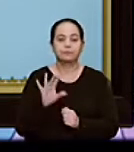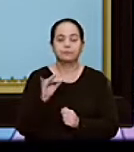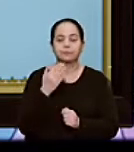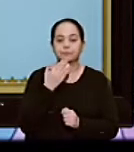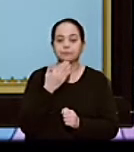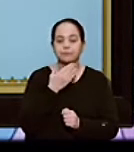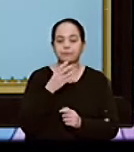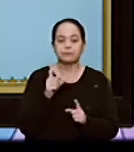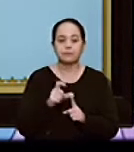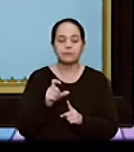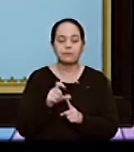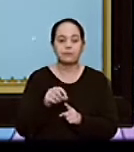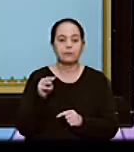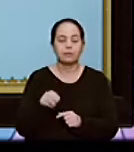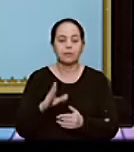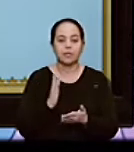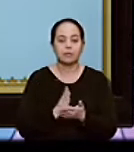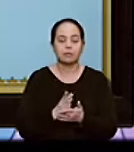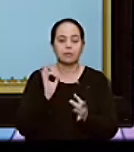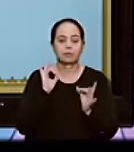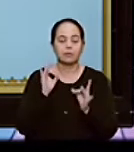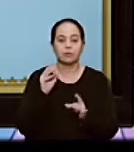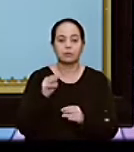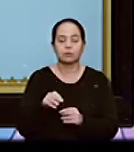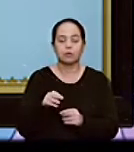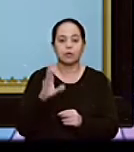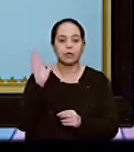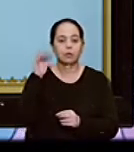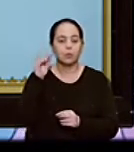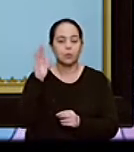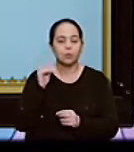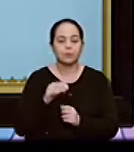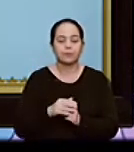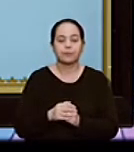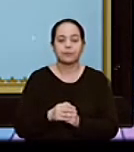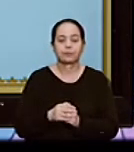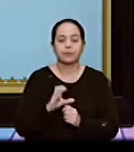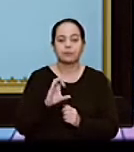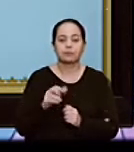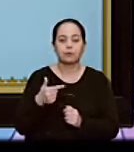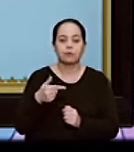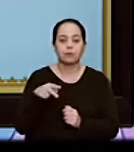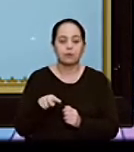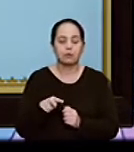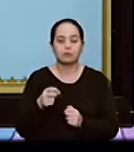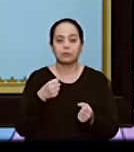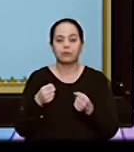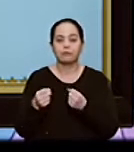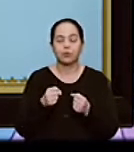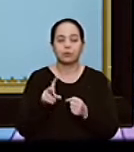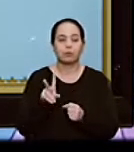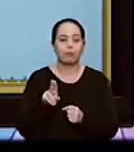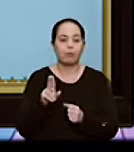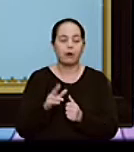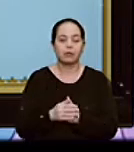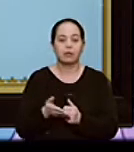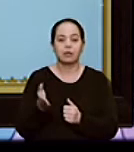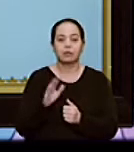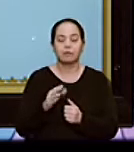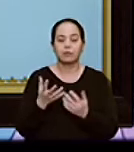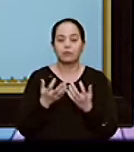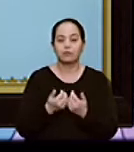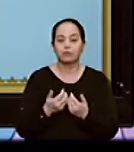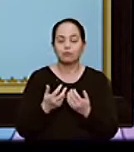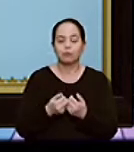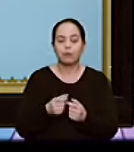И последняя буква «Т» имеет звук «Т» – глухой, согласный, твердый, парный.